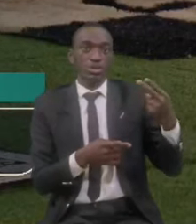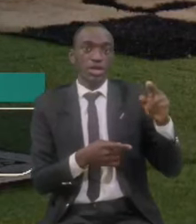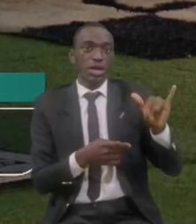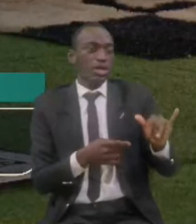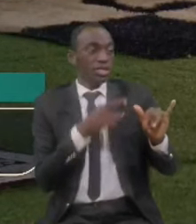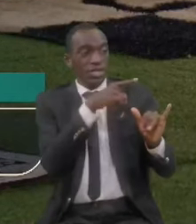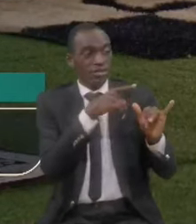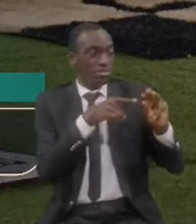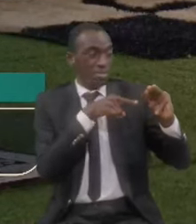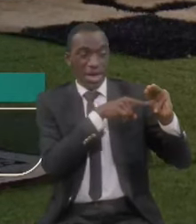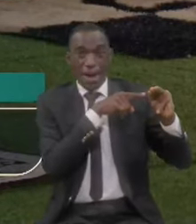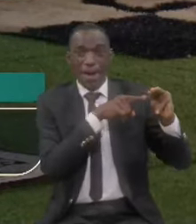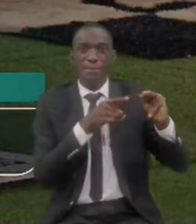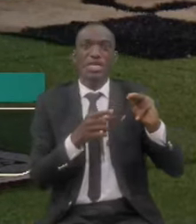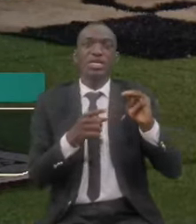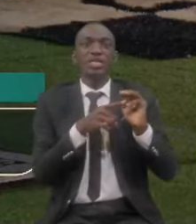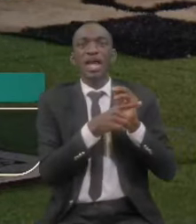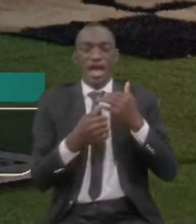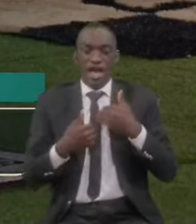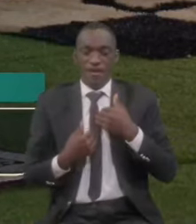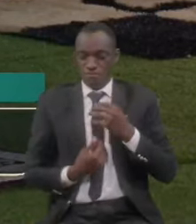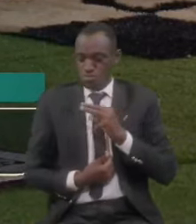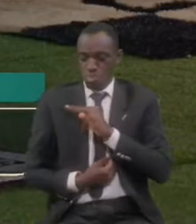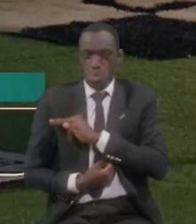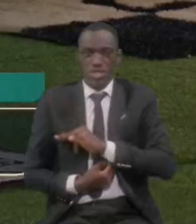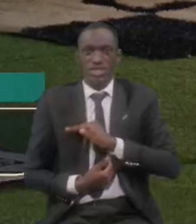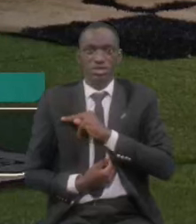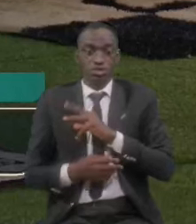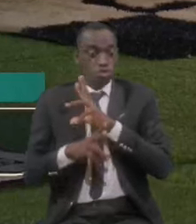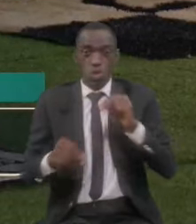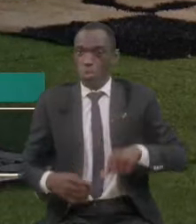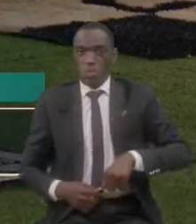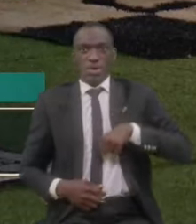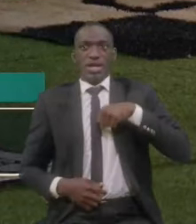vocation, en ayant la modestie, pas d'orgueil. Dieu merci.